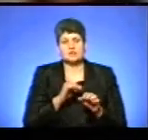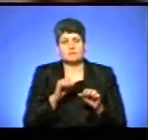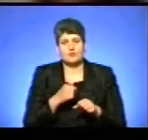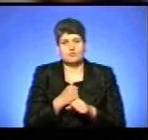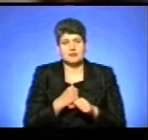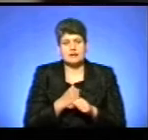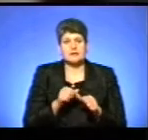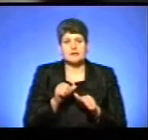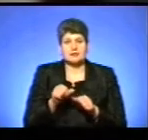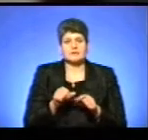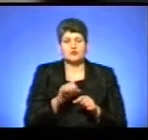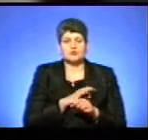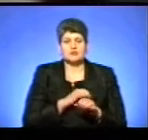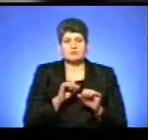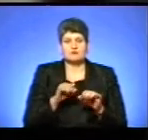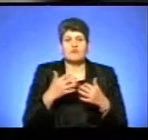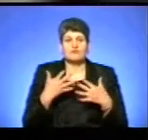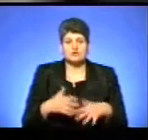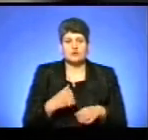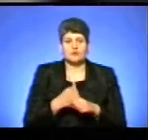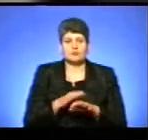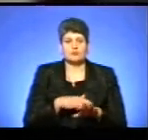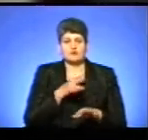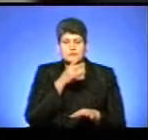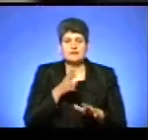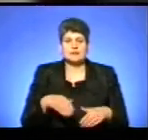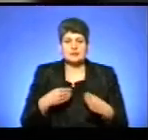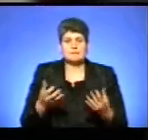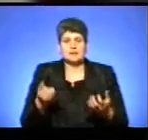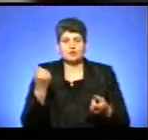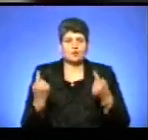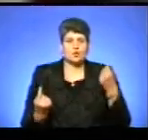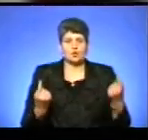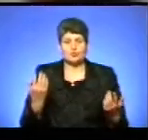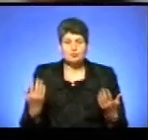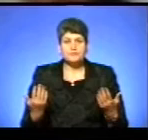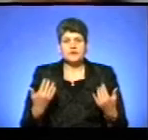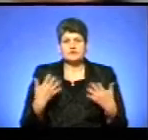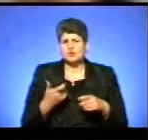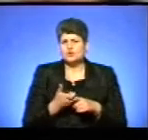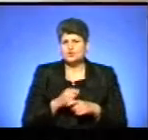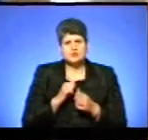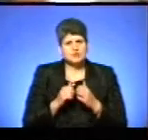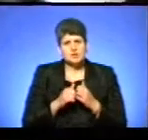Але крім юридичного права, що ми робимо вже досить довгий час, ми надаємо підтримку один одному. І дуже часто вона